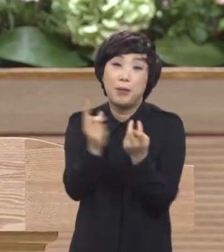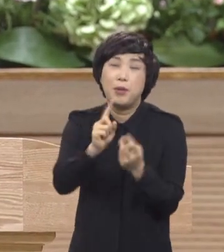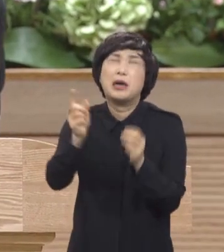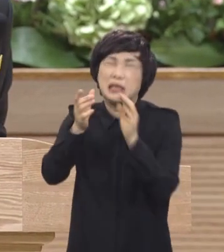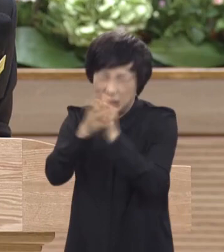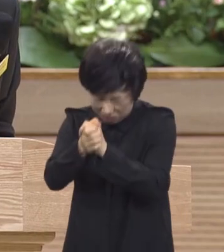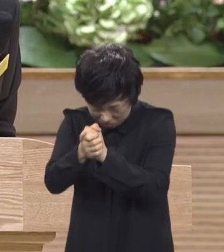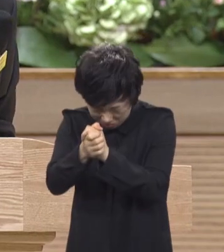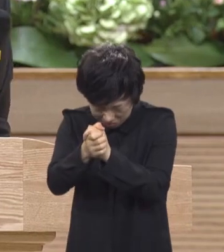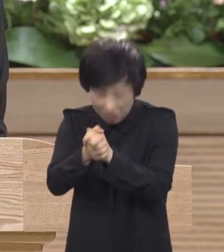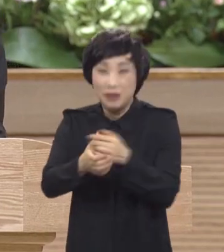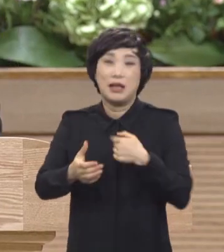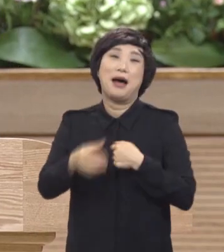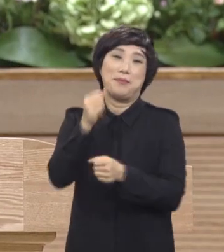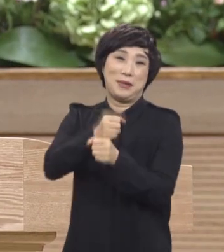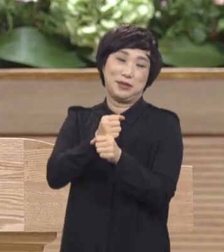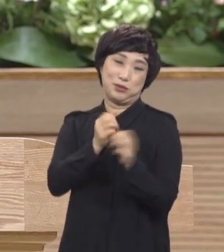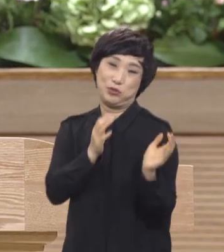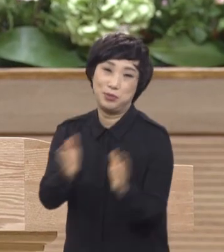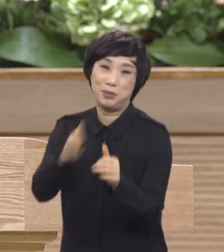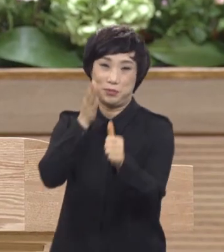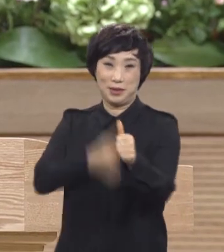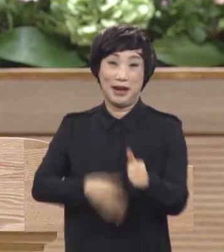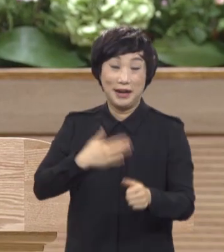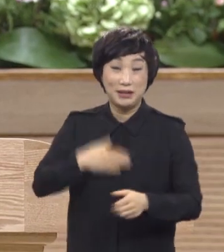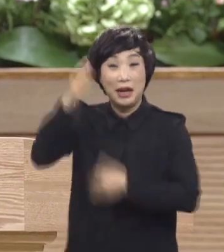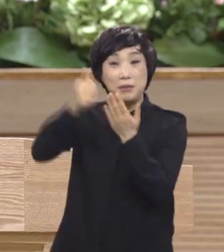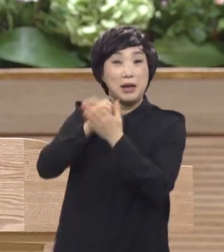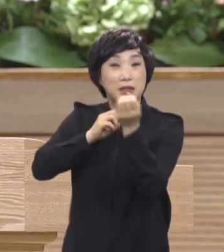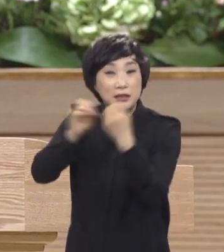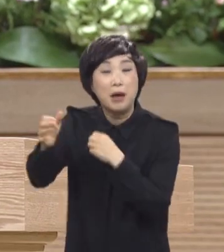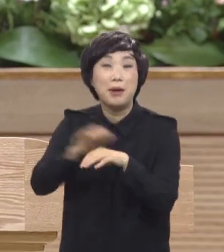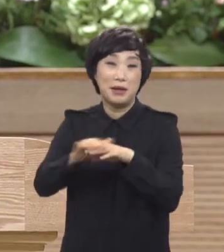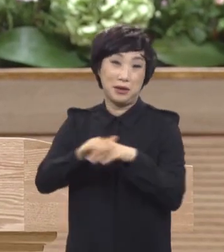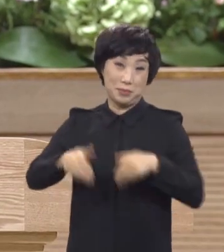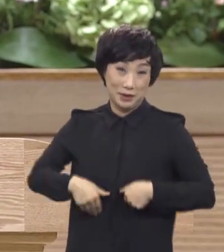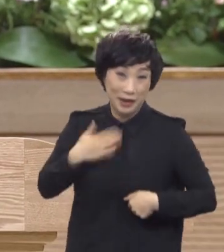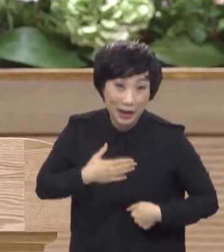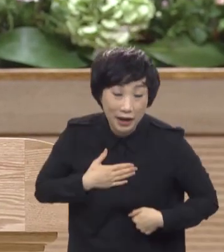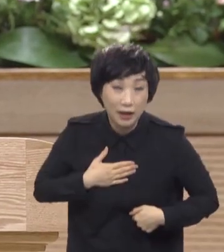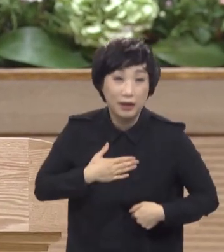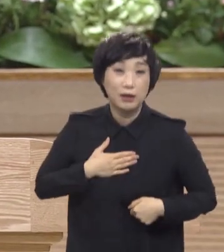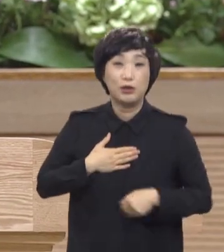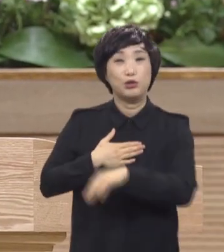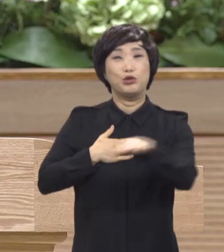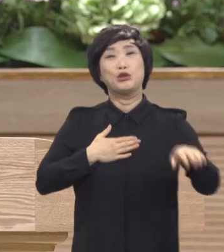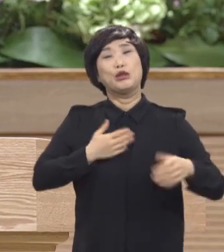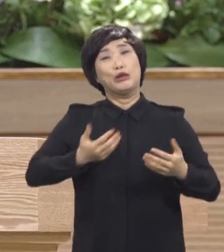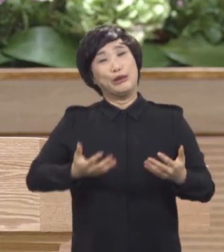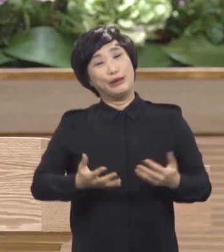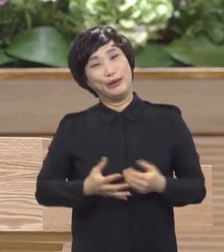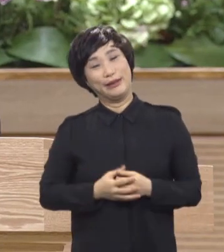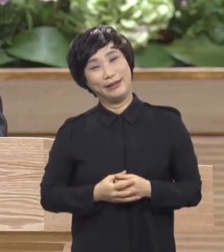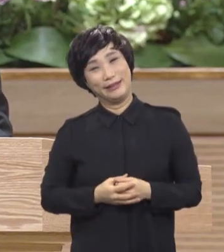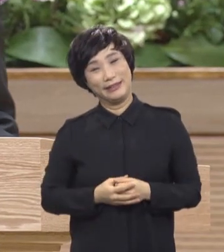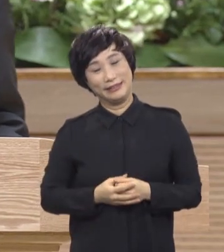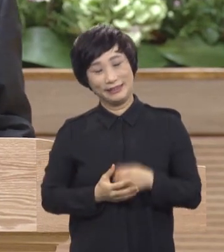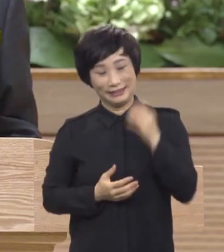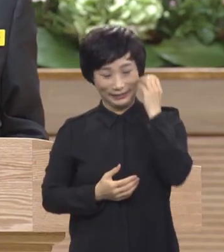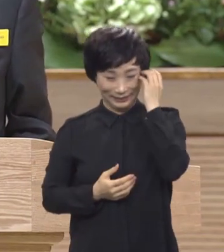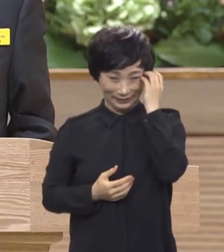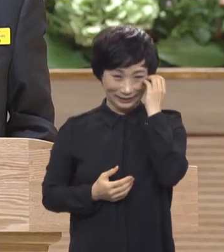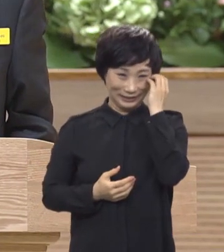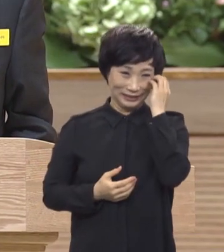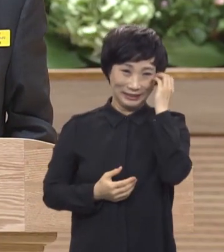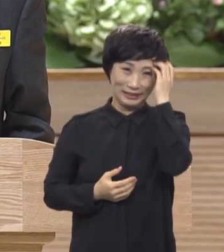만들어 가라는 거 하나님의 응답으로 해내라는 것입니다 그런데 우리는 어쩌서 이런